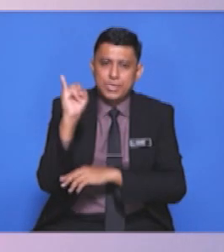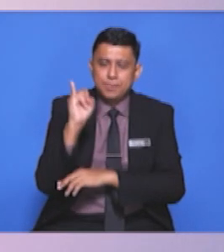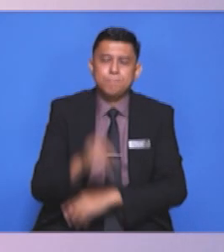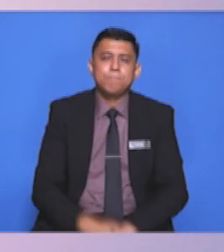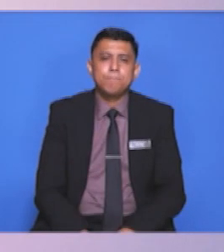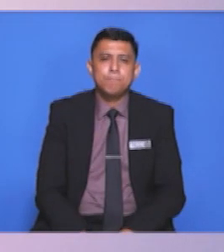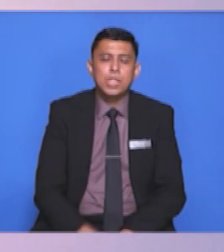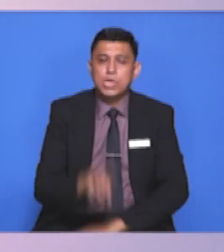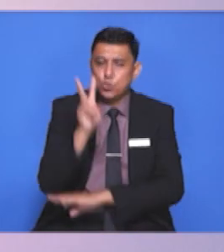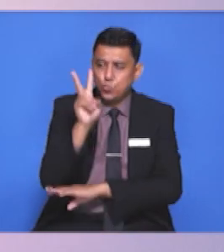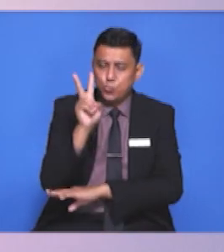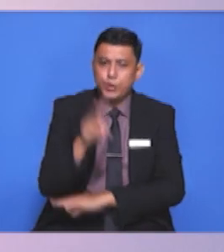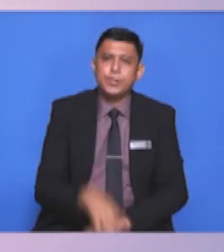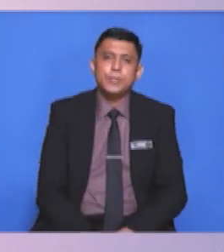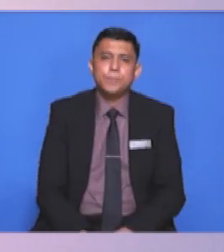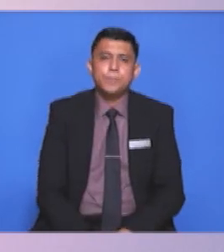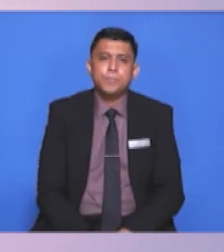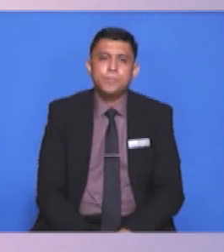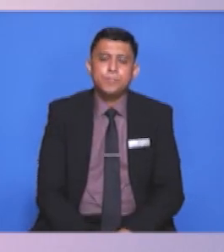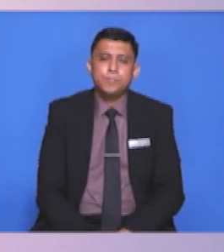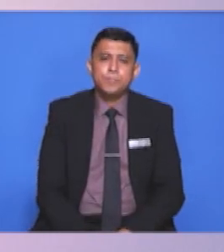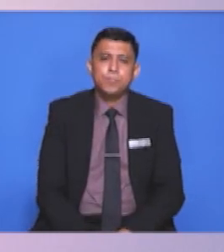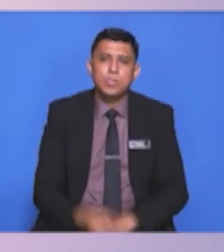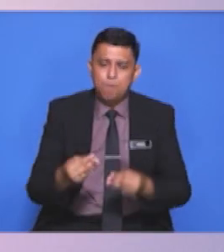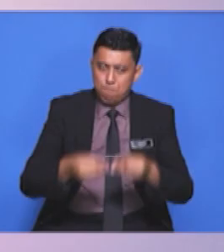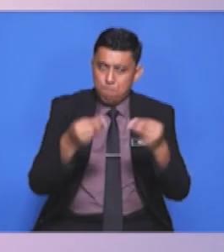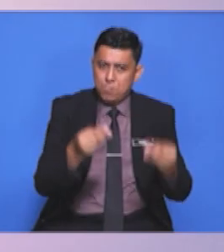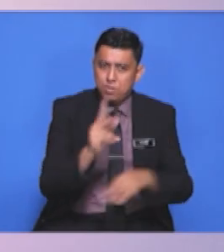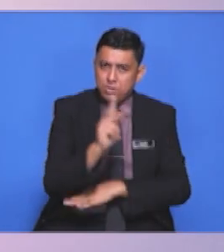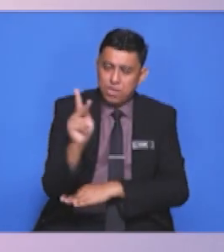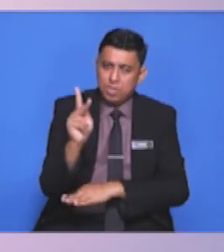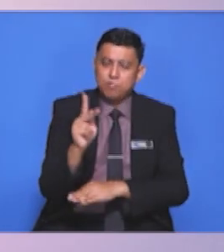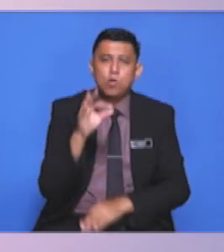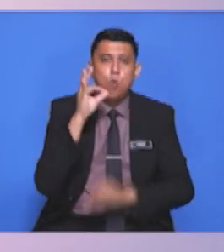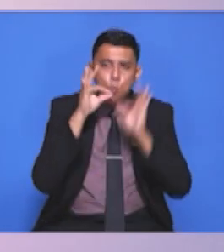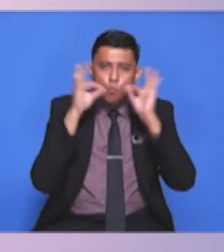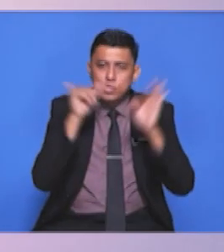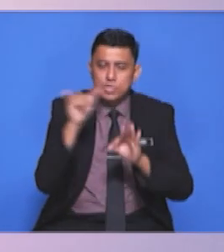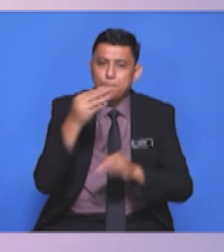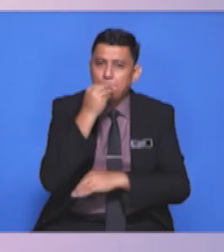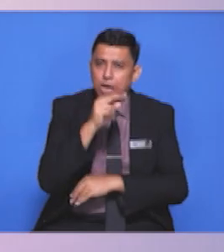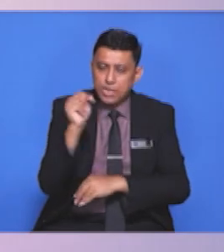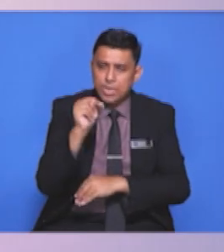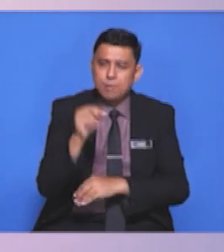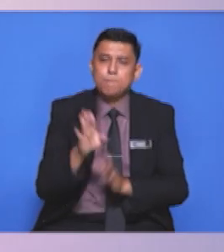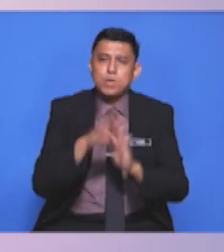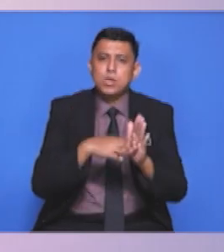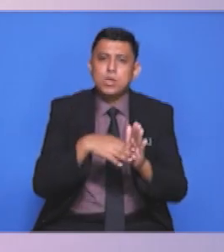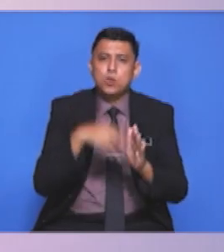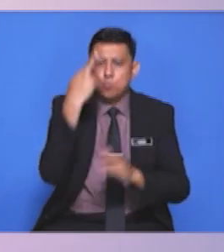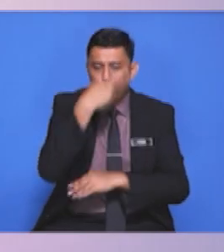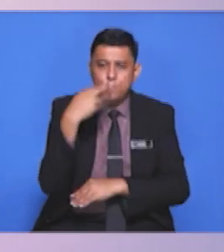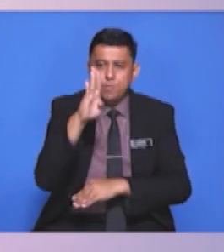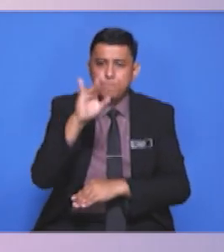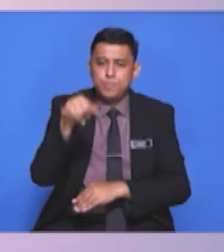ayat kedua pula Mak Minah sedang memberikan kucingnya makanan berupa biji Rin